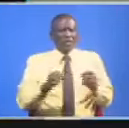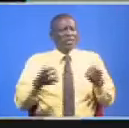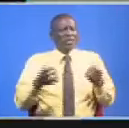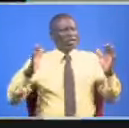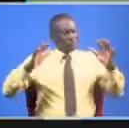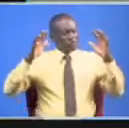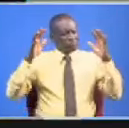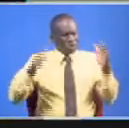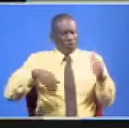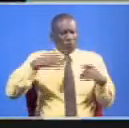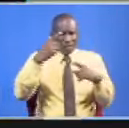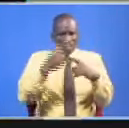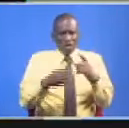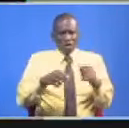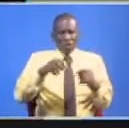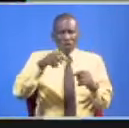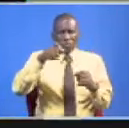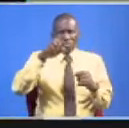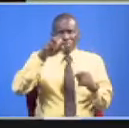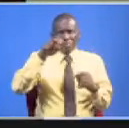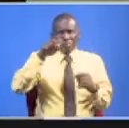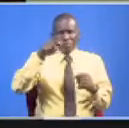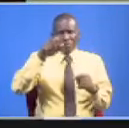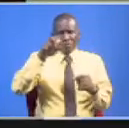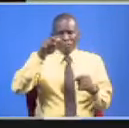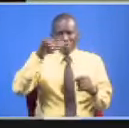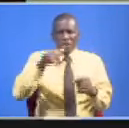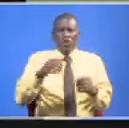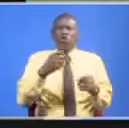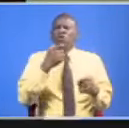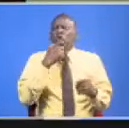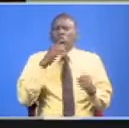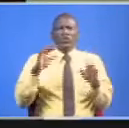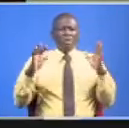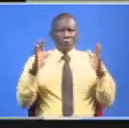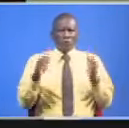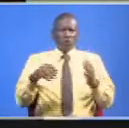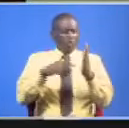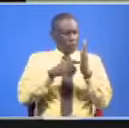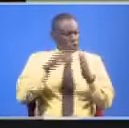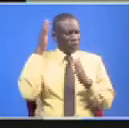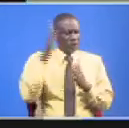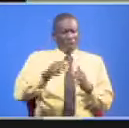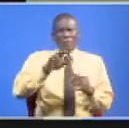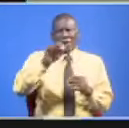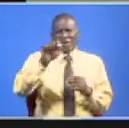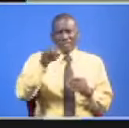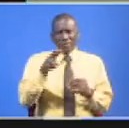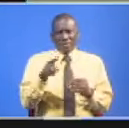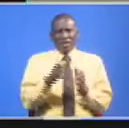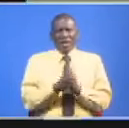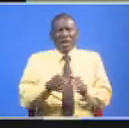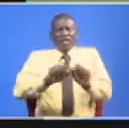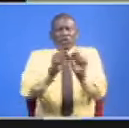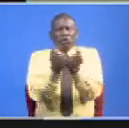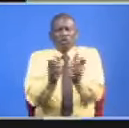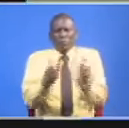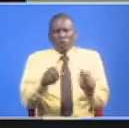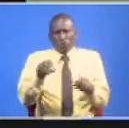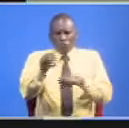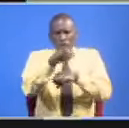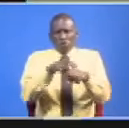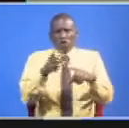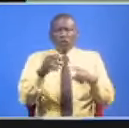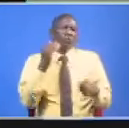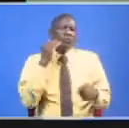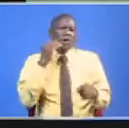kubwa la kila mwaka la Piny Luo Festival litapeperushwa moja kwa moja na kituo hiki na mitandao shirika la Nation Media Group kutoka kaunti